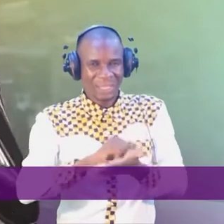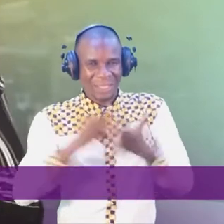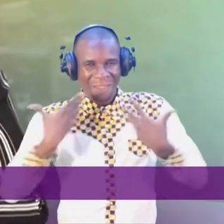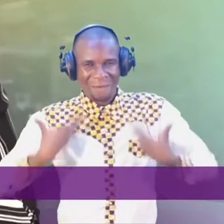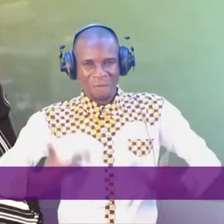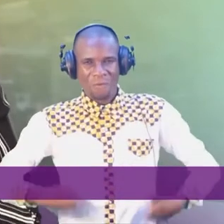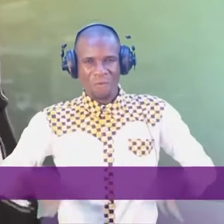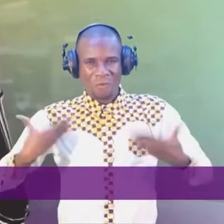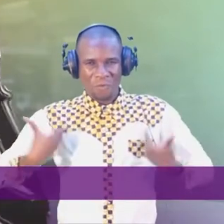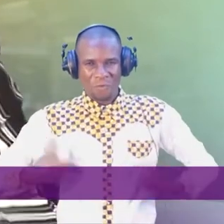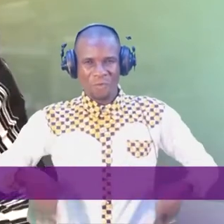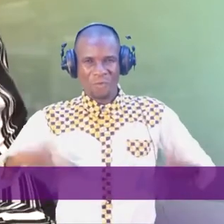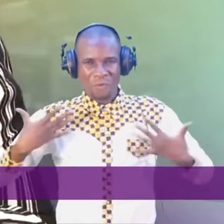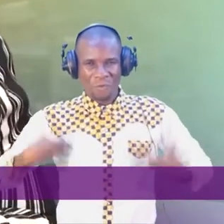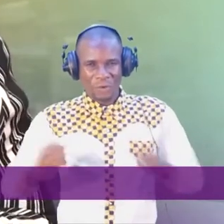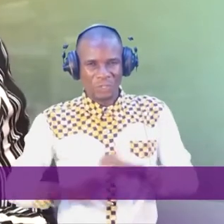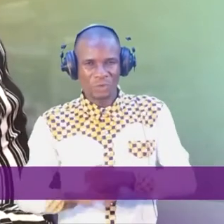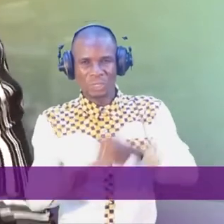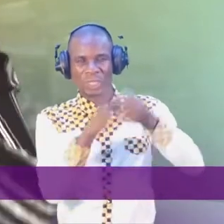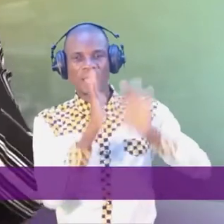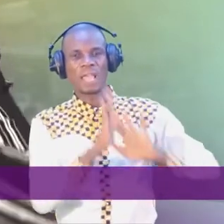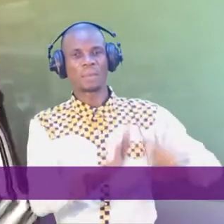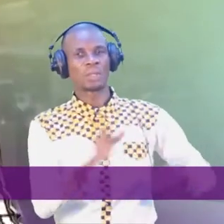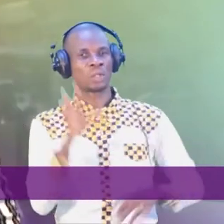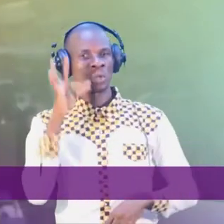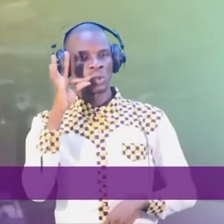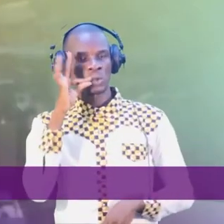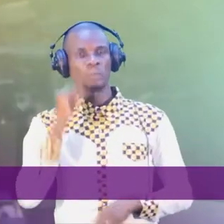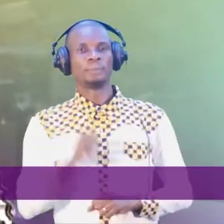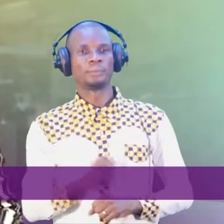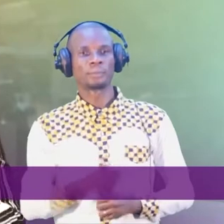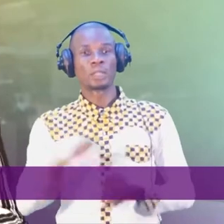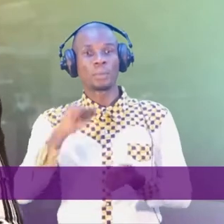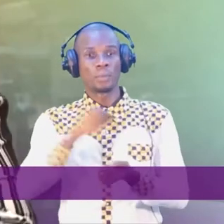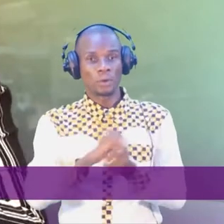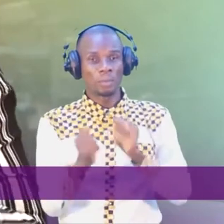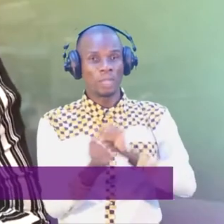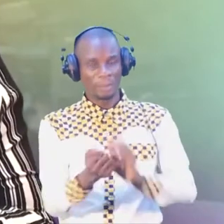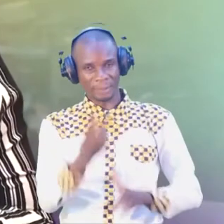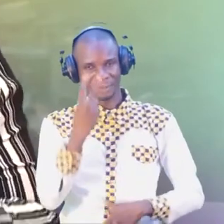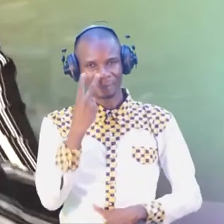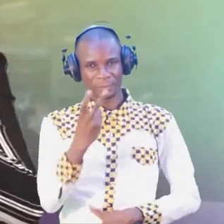unaposikia hamu kubwa ya kuvuta, pumua. Namba ya tatu,